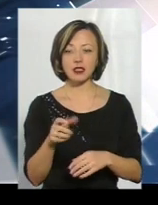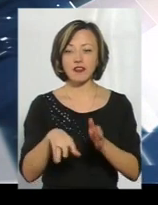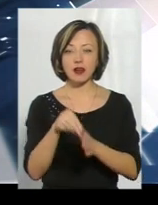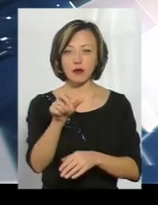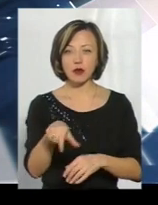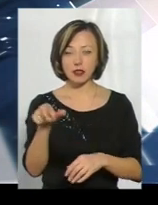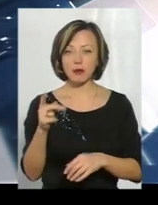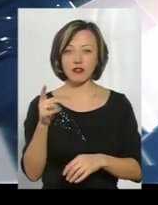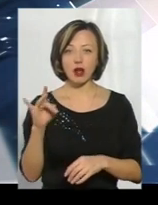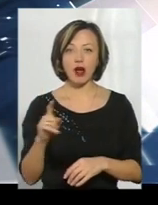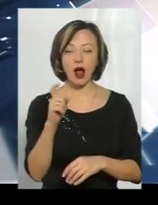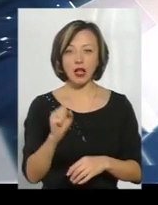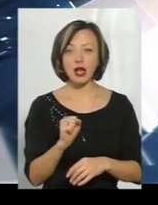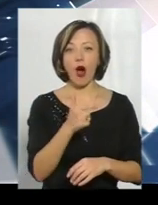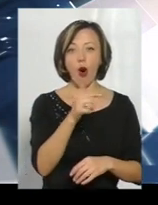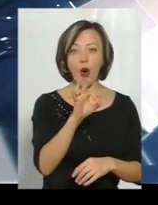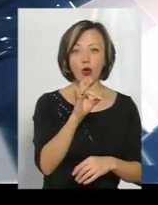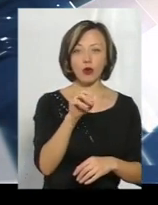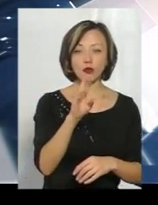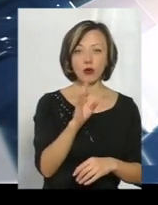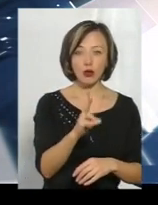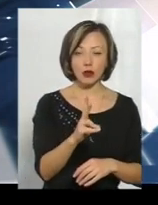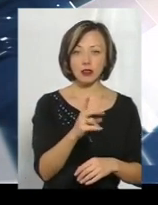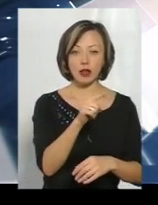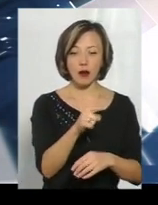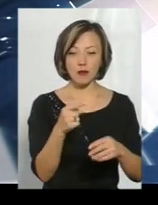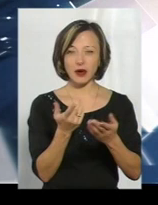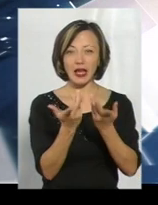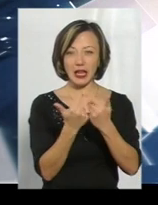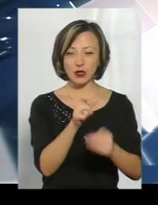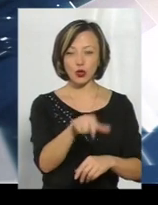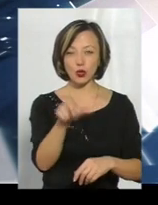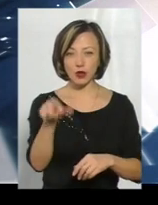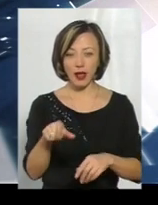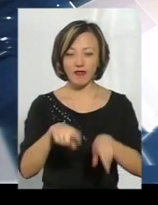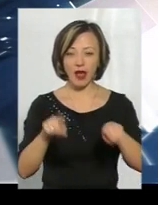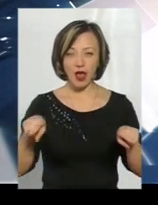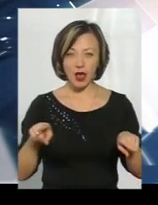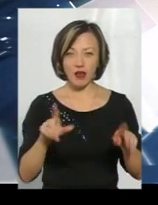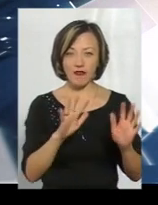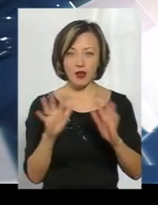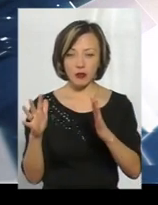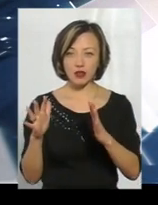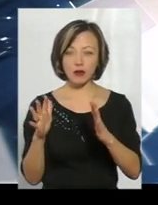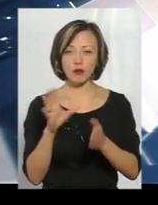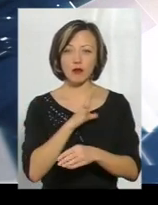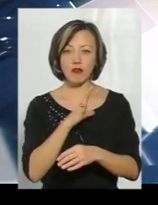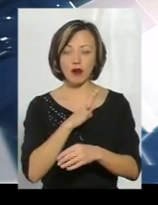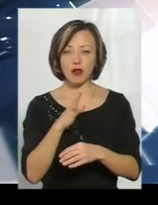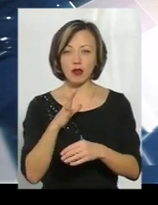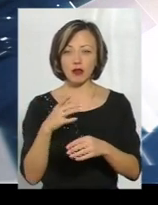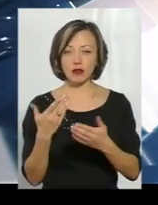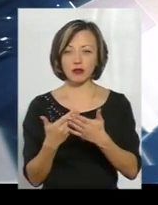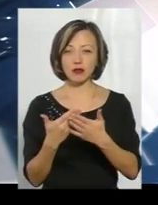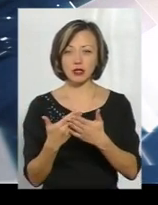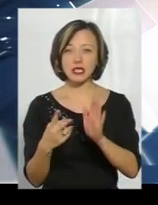виборців півтори рази. А в Городоцькій громаді на деяких випадках округ відрізняється один від